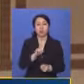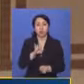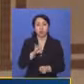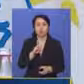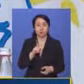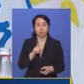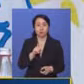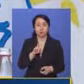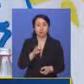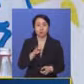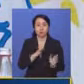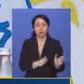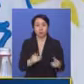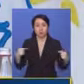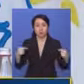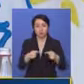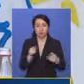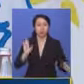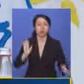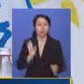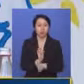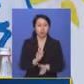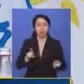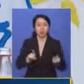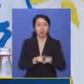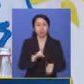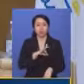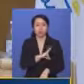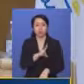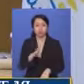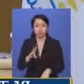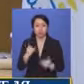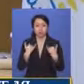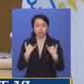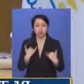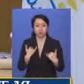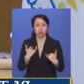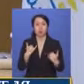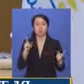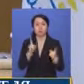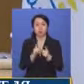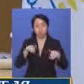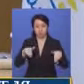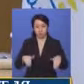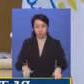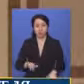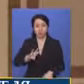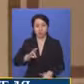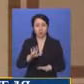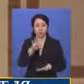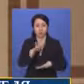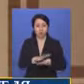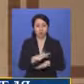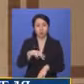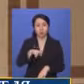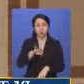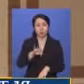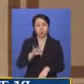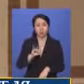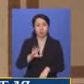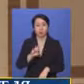дал Нурлану Ермекбаеву ряд конкретных поручений. Также Нурсултан Назарбаев сегодня принял председателя Национального банка